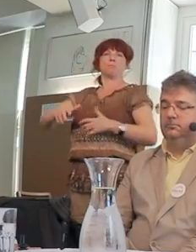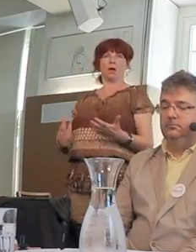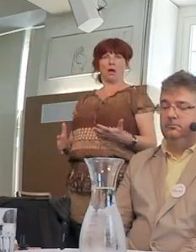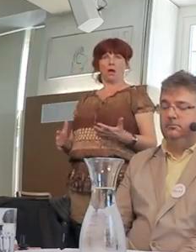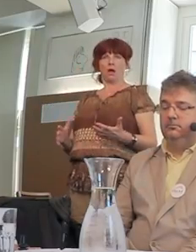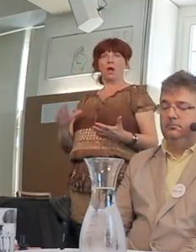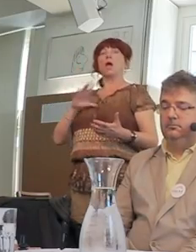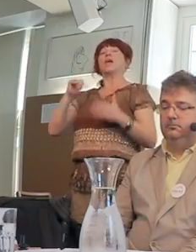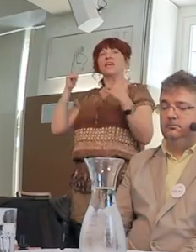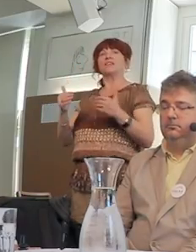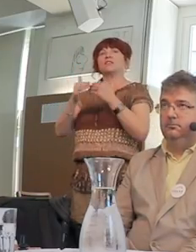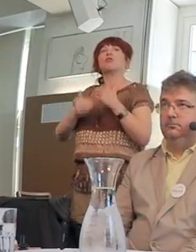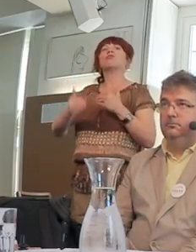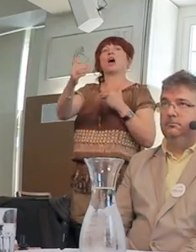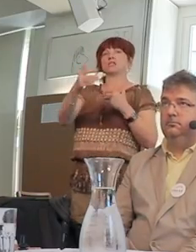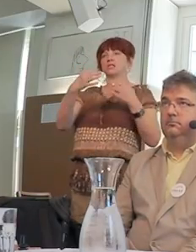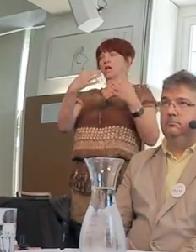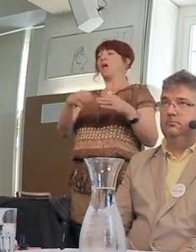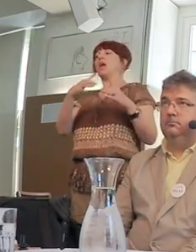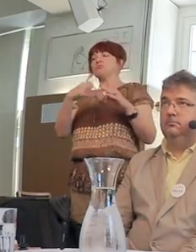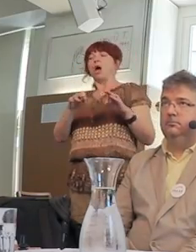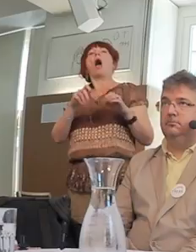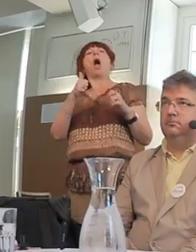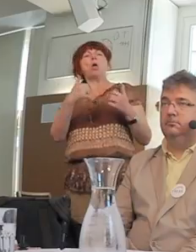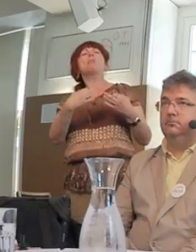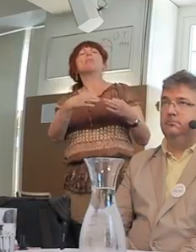können, was wir wollen, ohne irgendwie groß dem anderen zu stören.